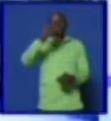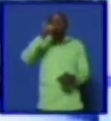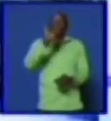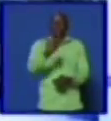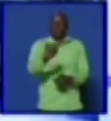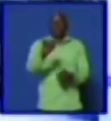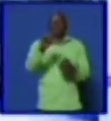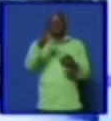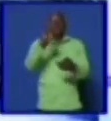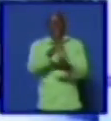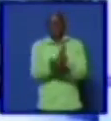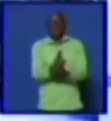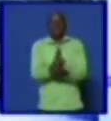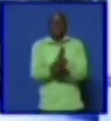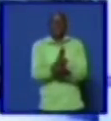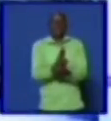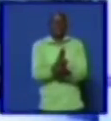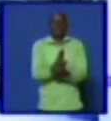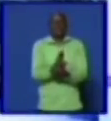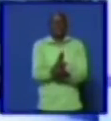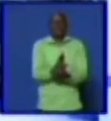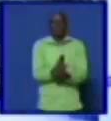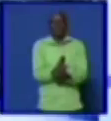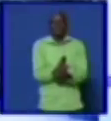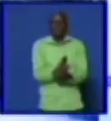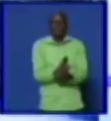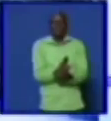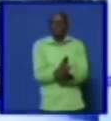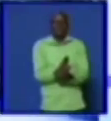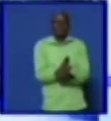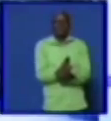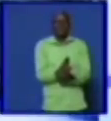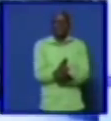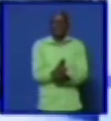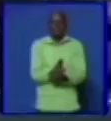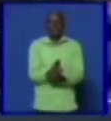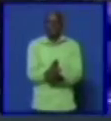le compte-rendu de Souleymane Sanou et Abdelaziz Yaghibou.